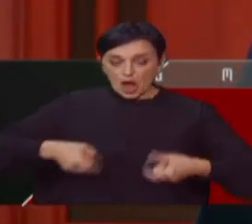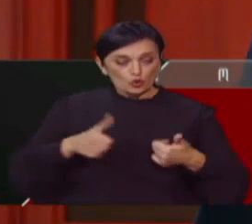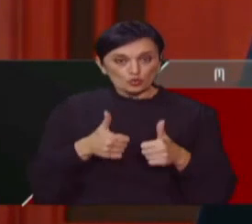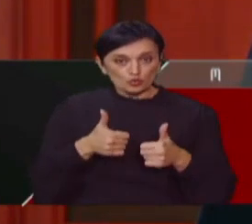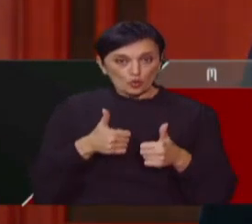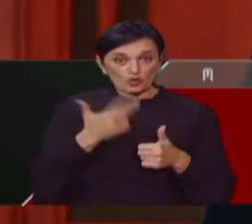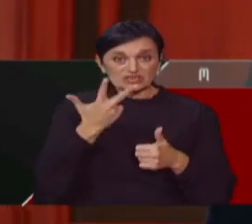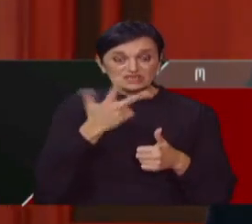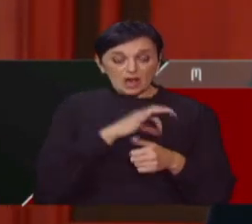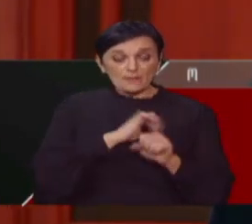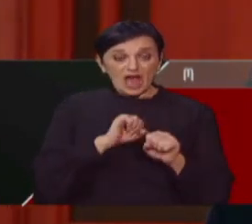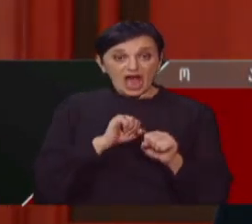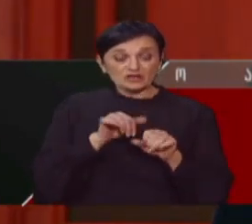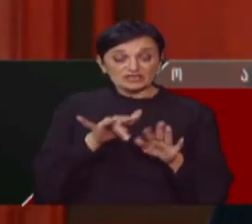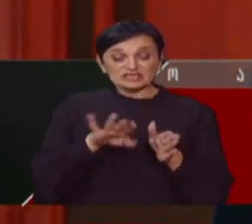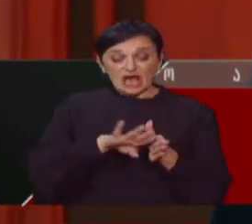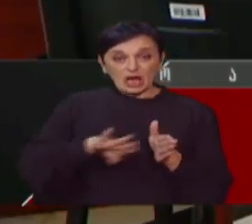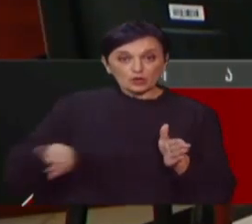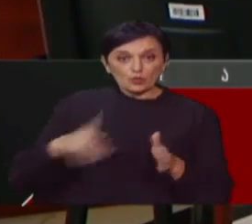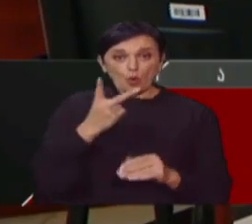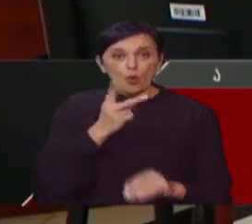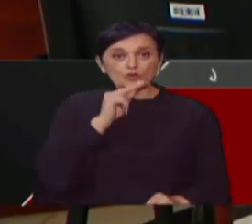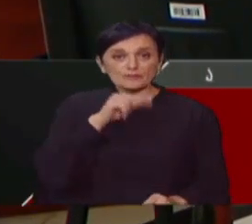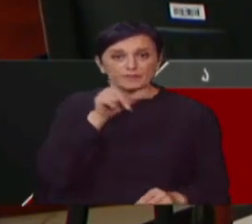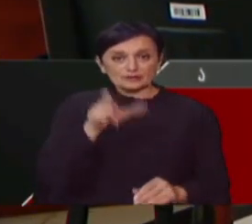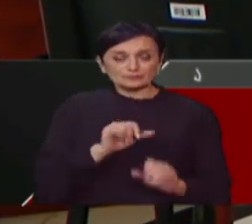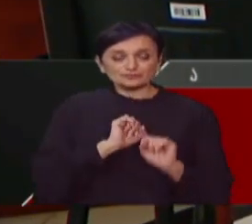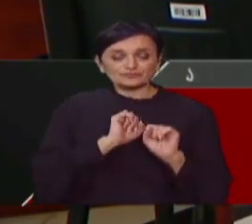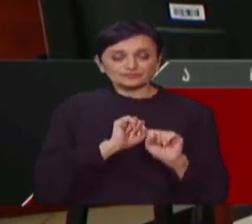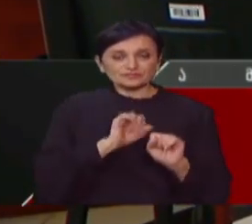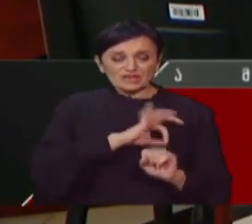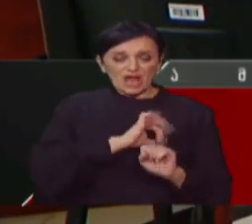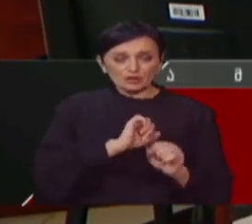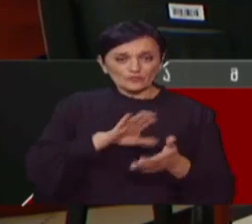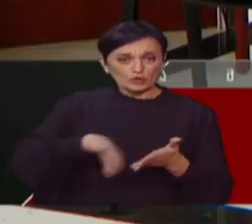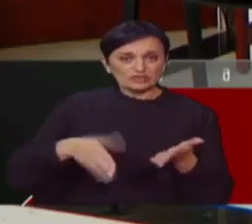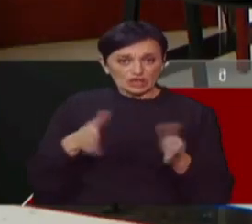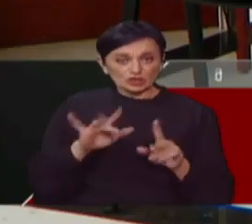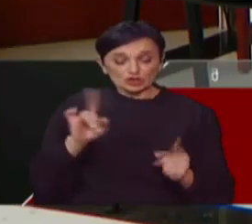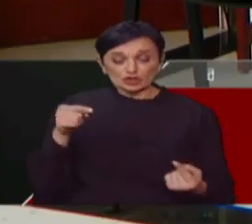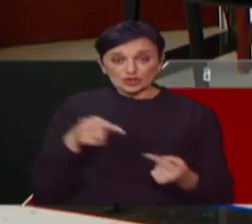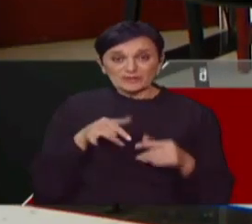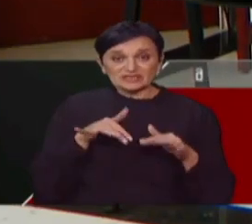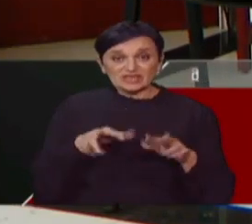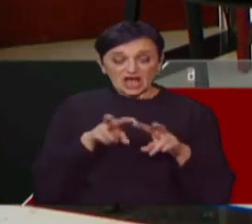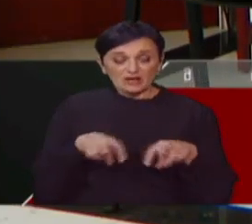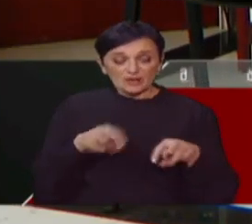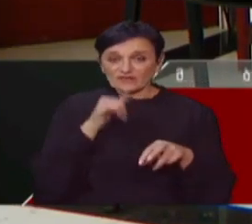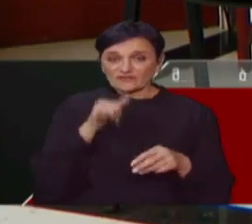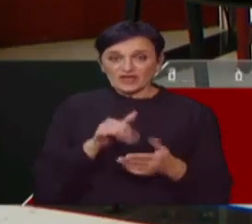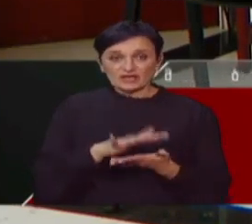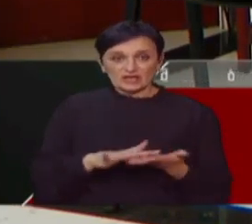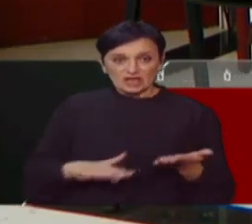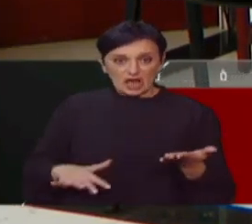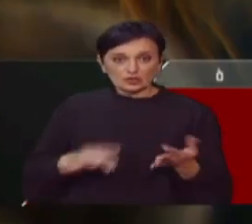სამი ადვოკატის საქმიდან ჩამოშორების შემდეგ ორი ბრალდებული დამცველის გარეშე დარჩა. შესაბამისად საქმის განხილვა ვეღარ